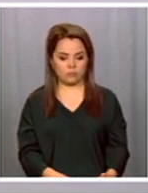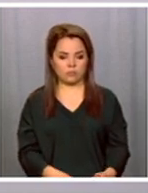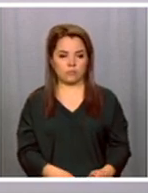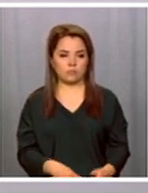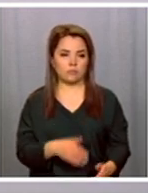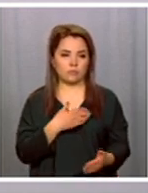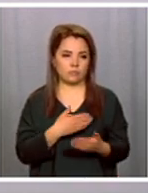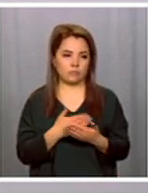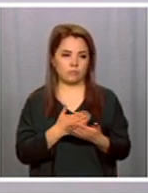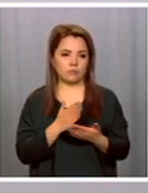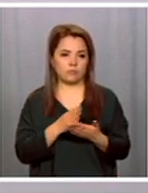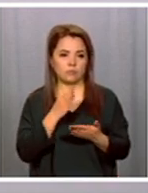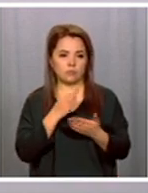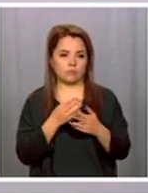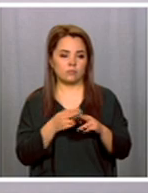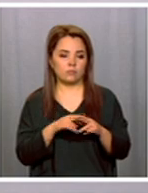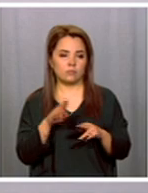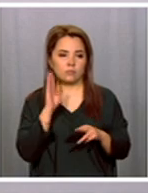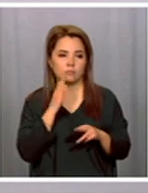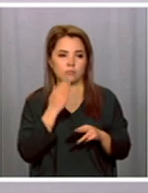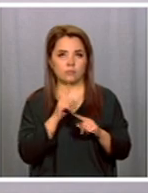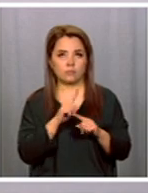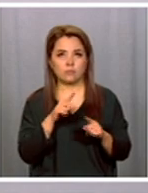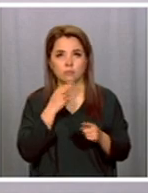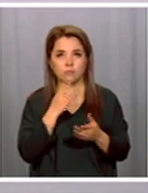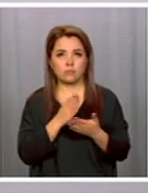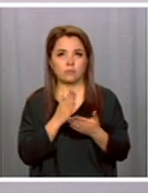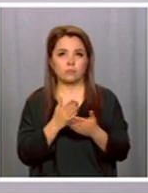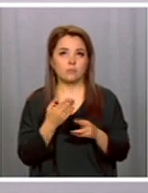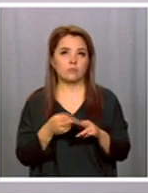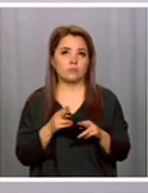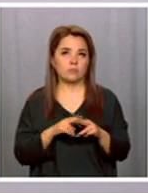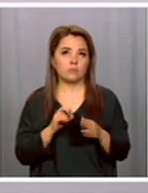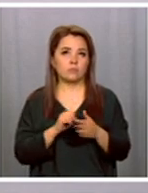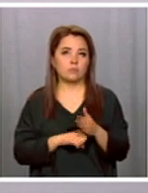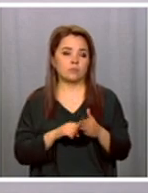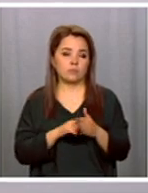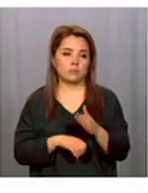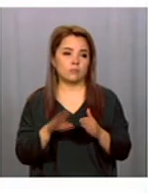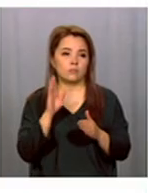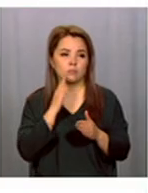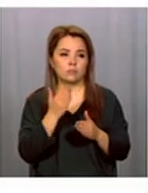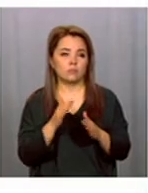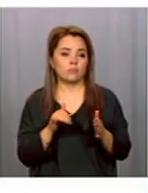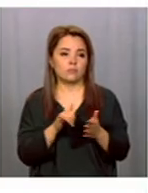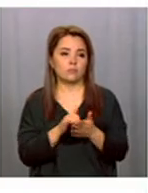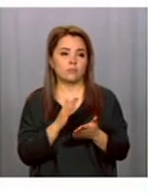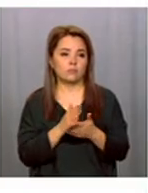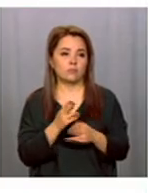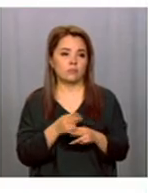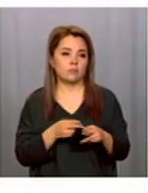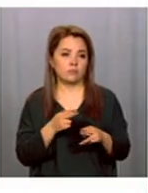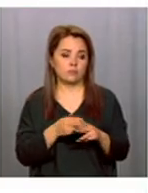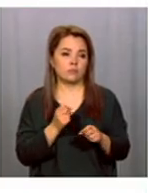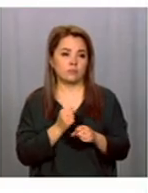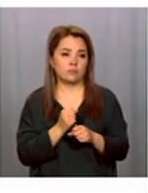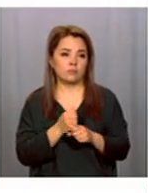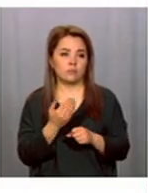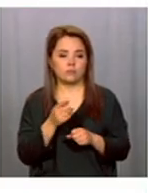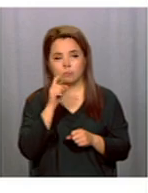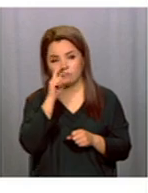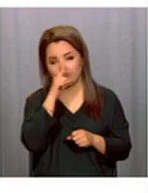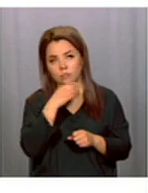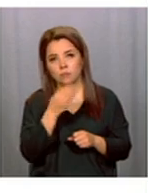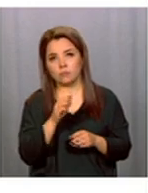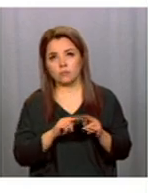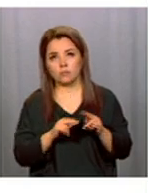болсақ, осы жерде сутек ерекше белгіленген. Себебі сутектен кейін орналасқан металдар қышқылдың